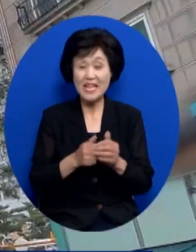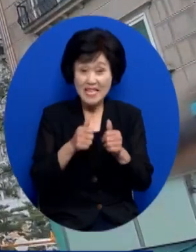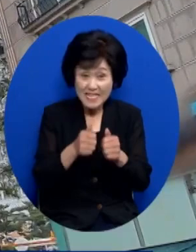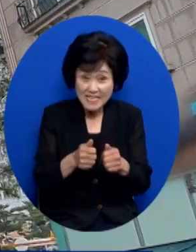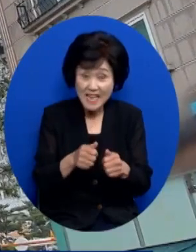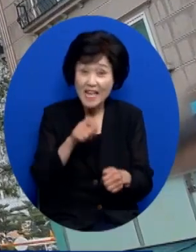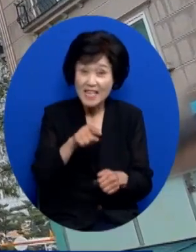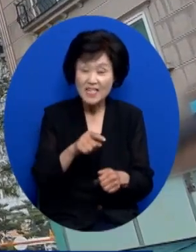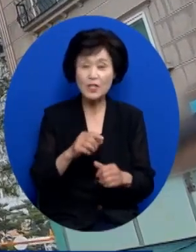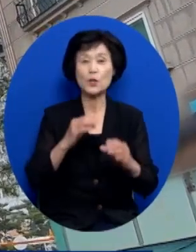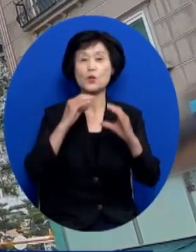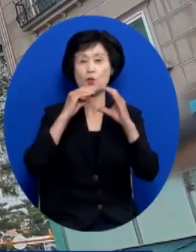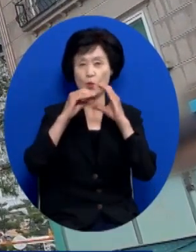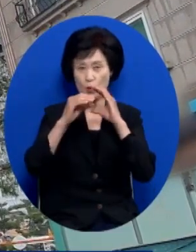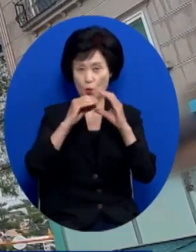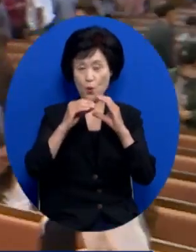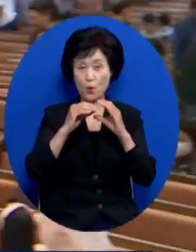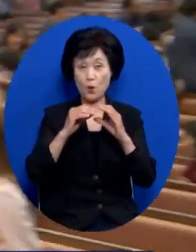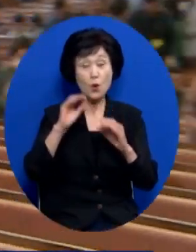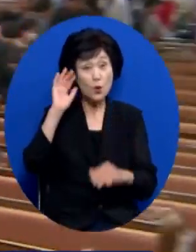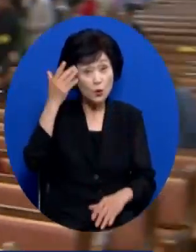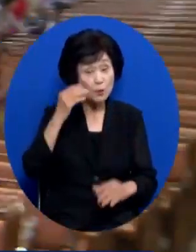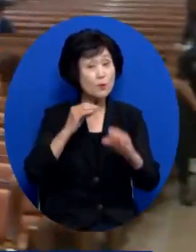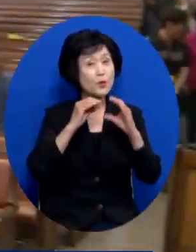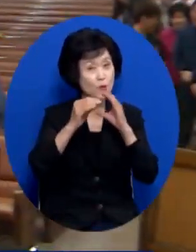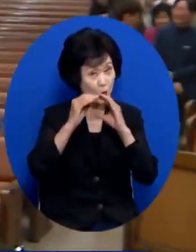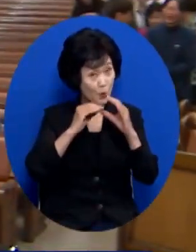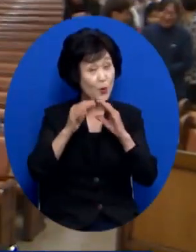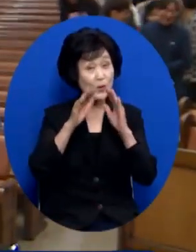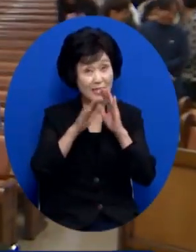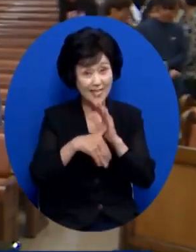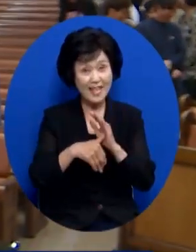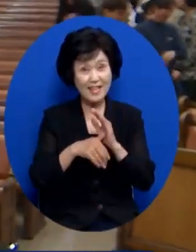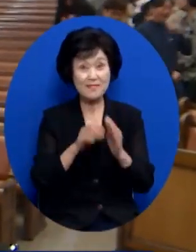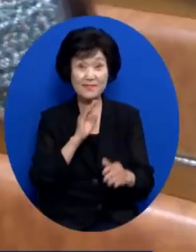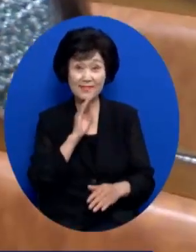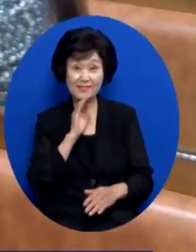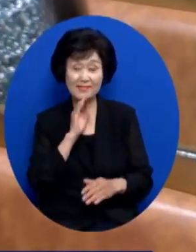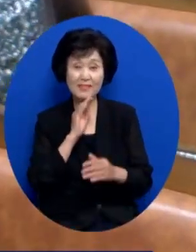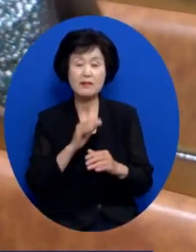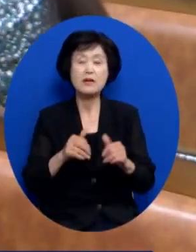소통이다. 지금은 소통의 시대, 소통이 리더십인 시대인데